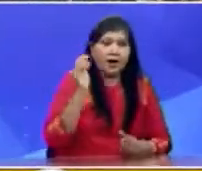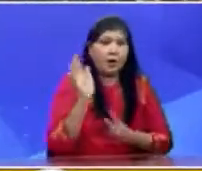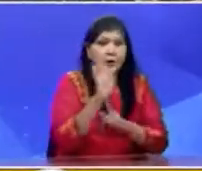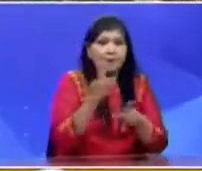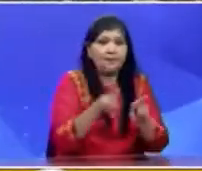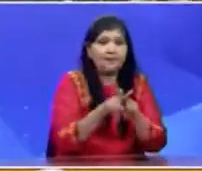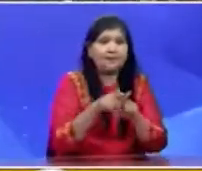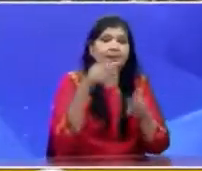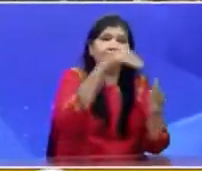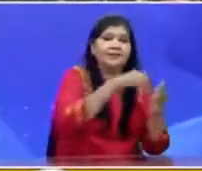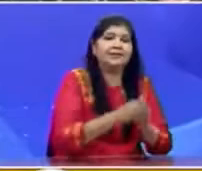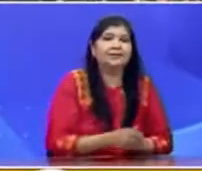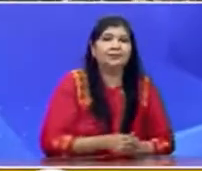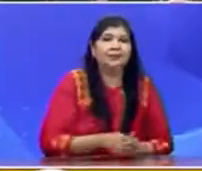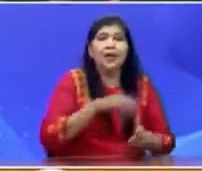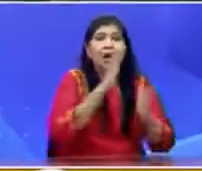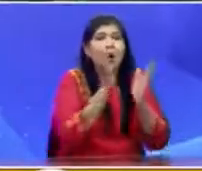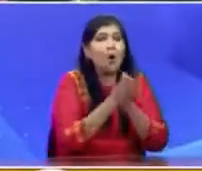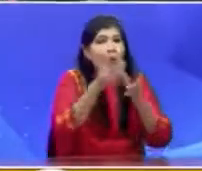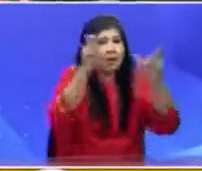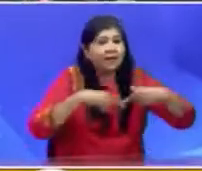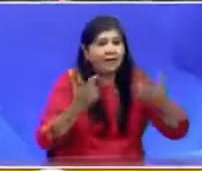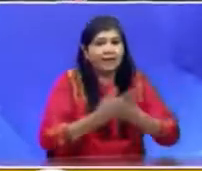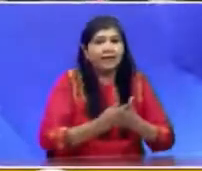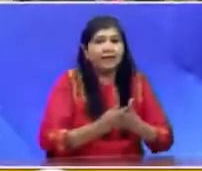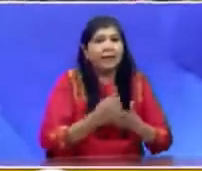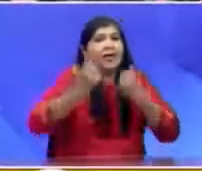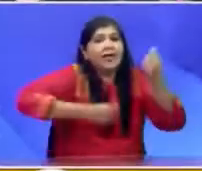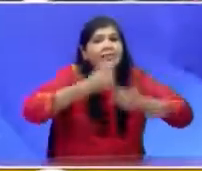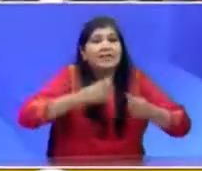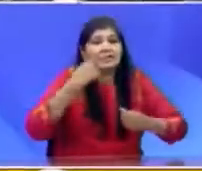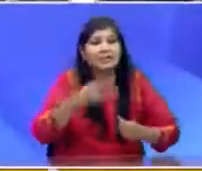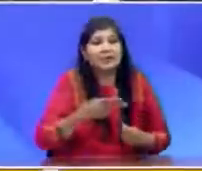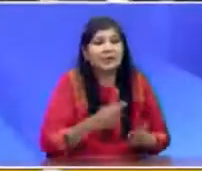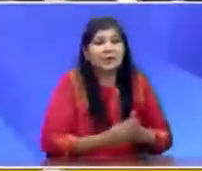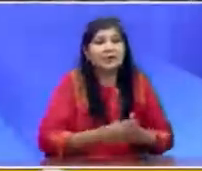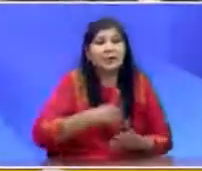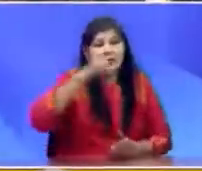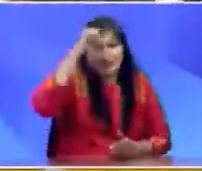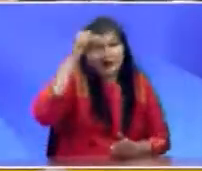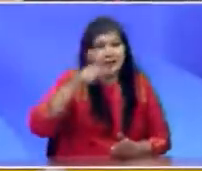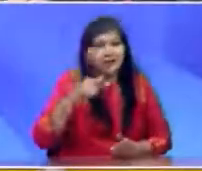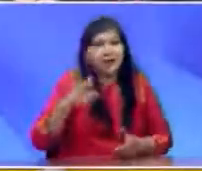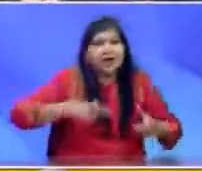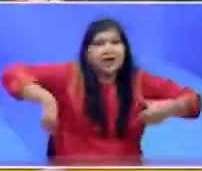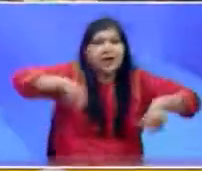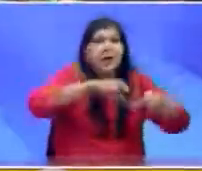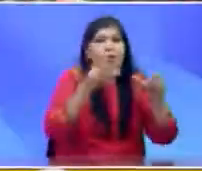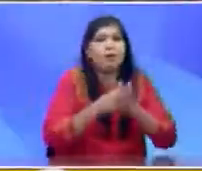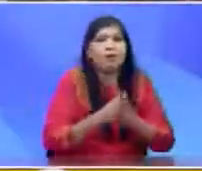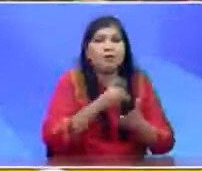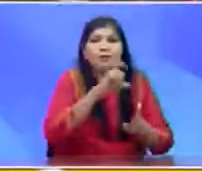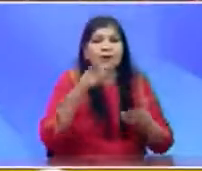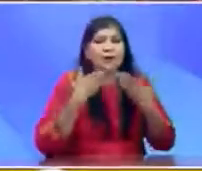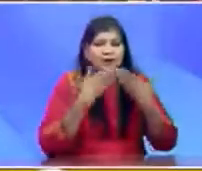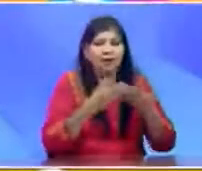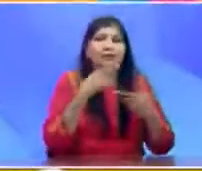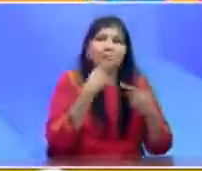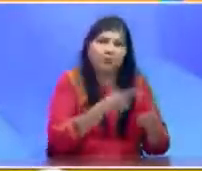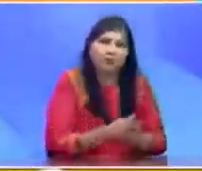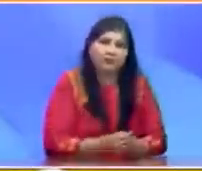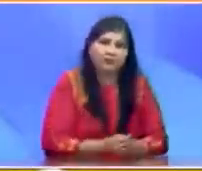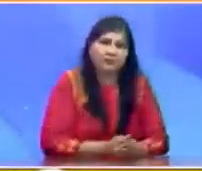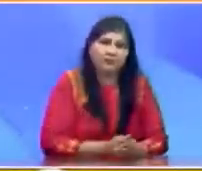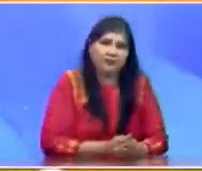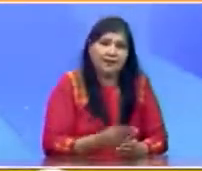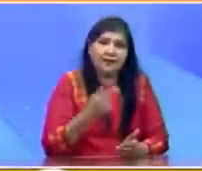है। मैं सभी खिलाड़ियों और एथलीट्स को देशवासियों की ओर से शुभकामनाएं देता हूं।